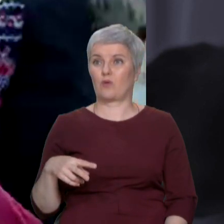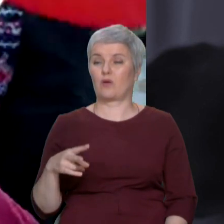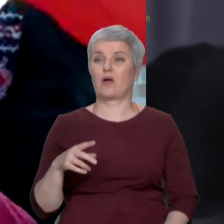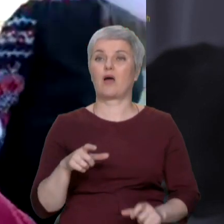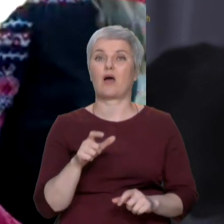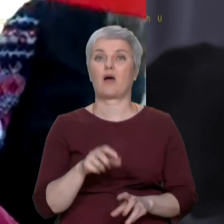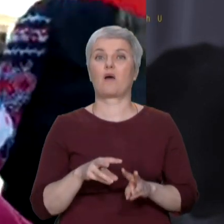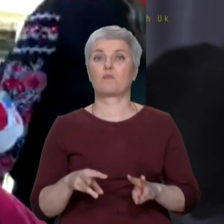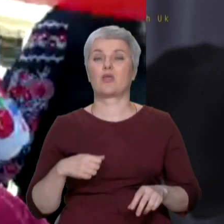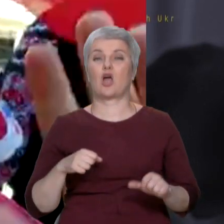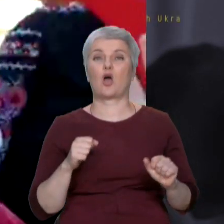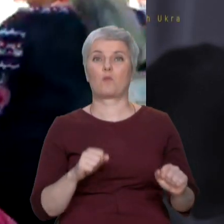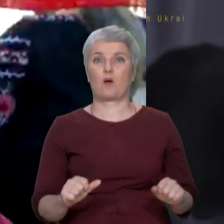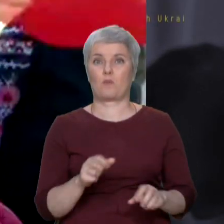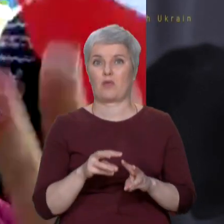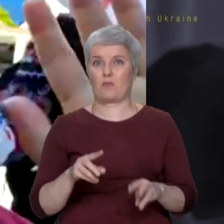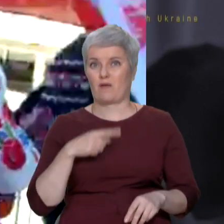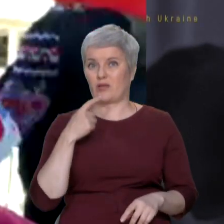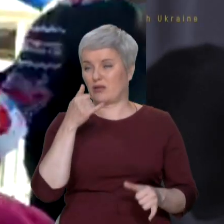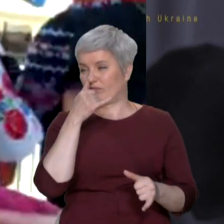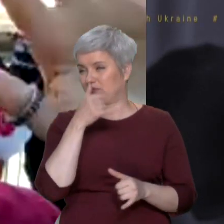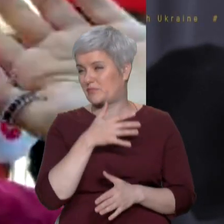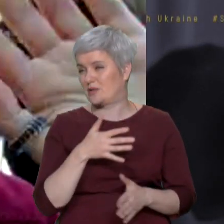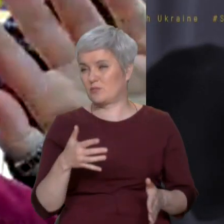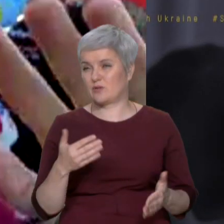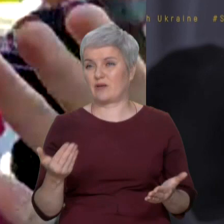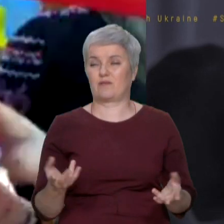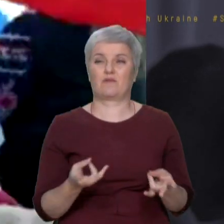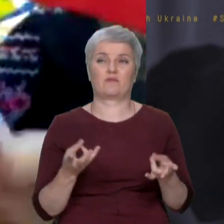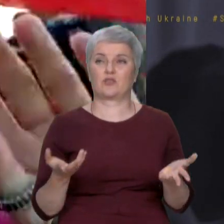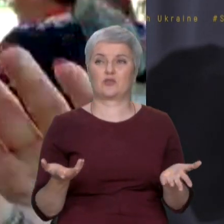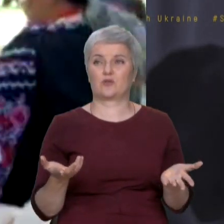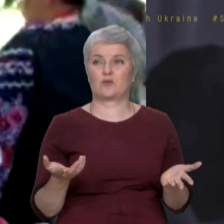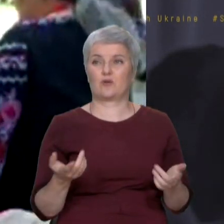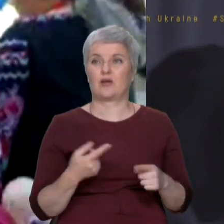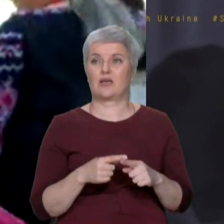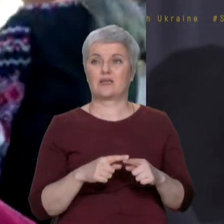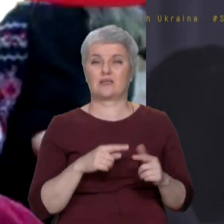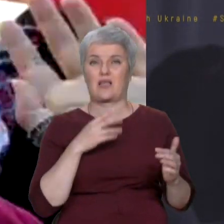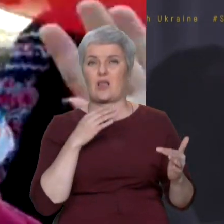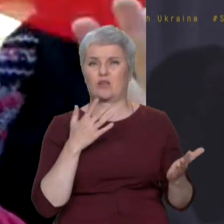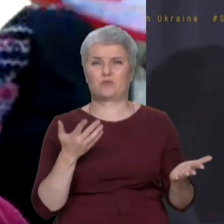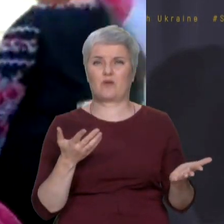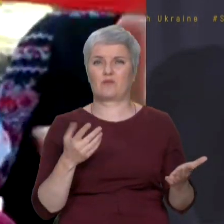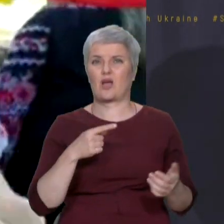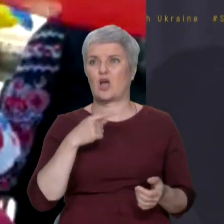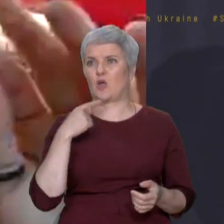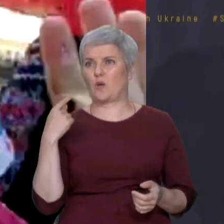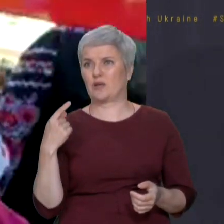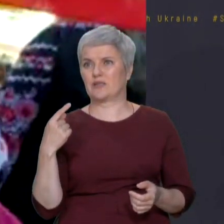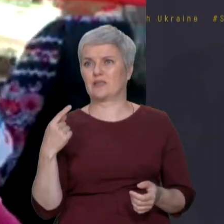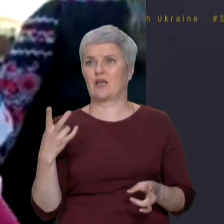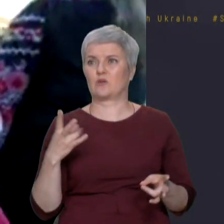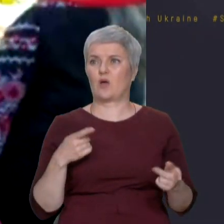і прем'єр-міністр казав, та це неможливо, ви що, і там, і всі ці розмови, ну типу, з Росією ж там, ну